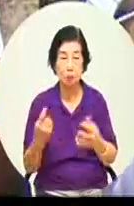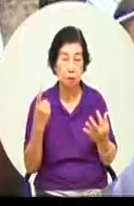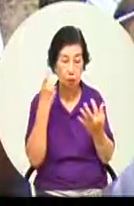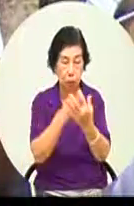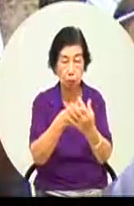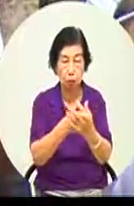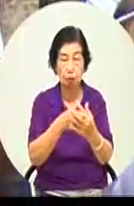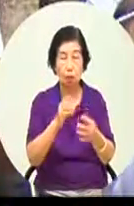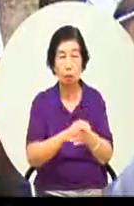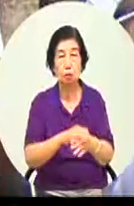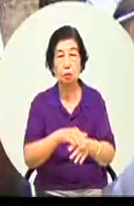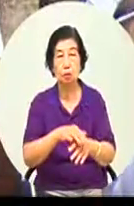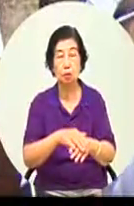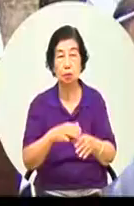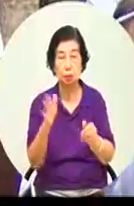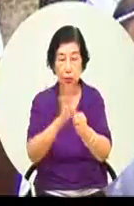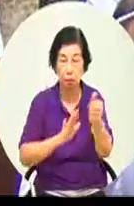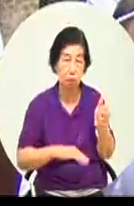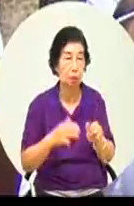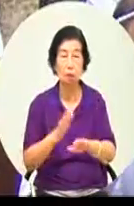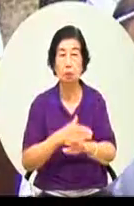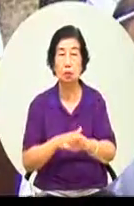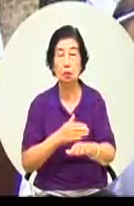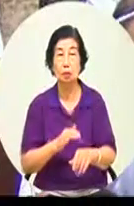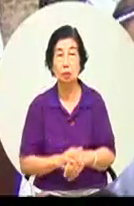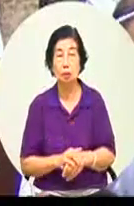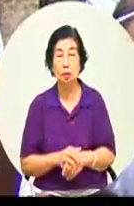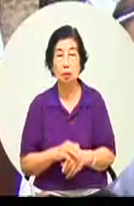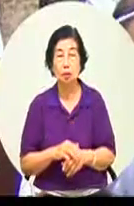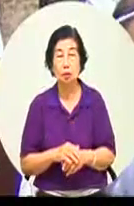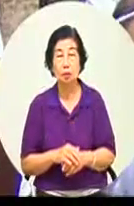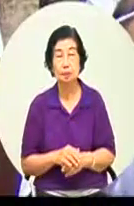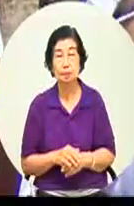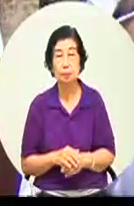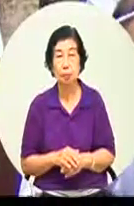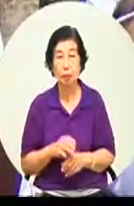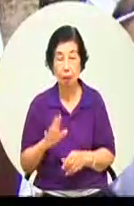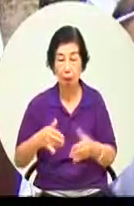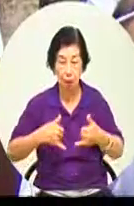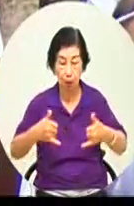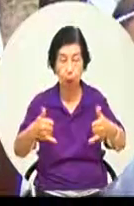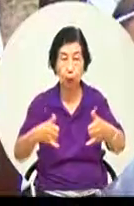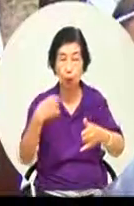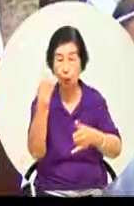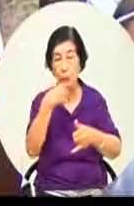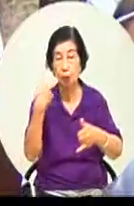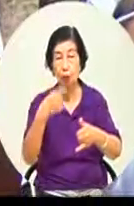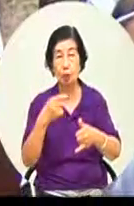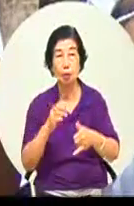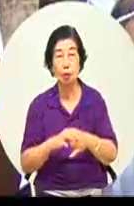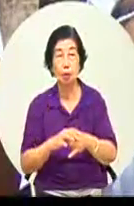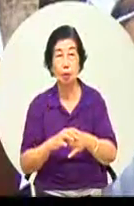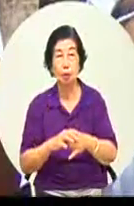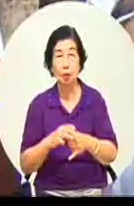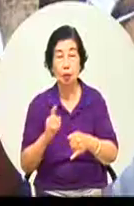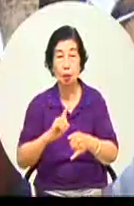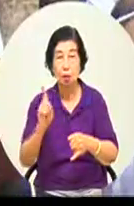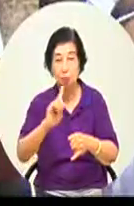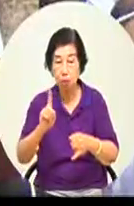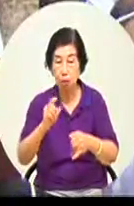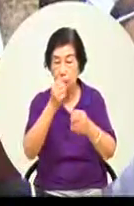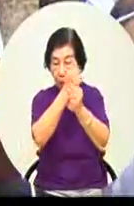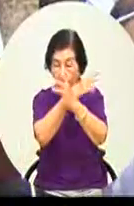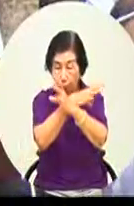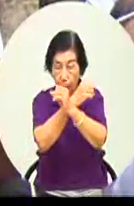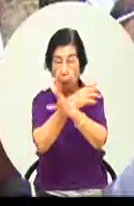我们采取的部分是采取被动的方式。我们评估被动的方式，就是讲，迄个路口 咱到路口的时阵，定时的绿灯，定时的红